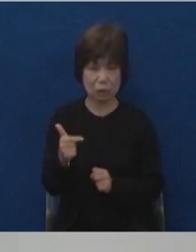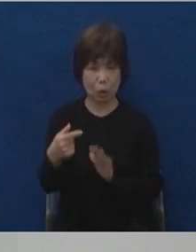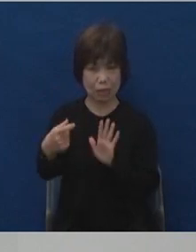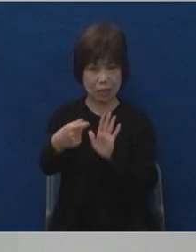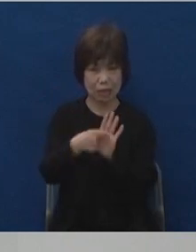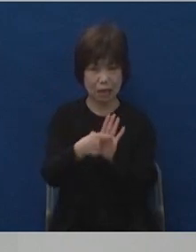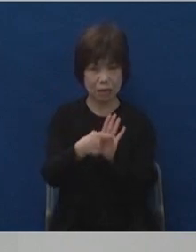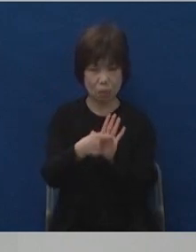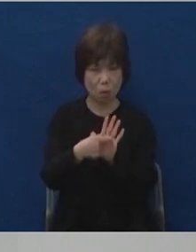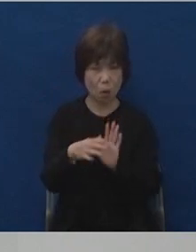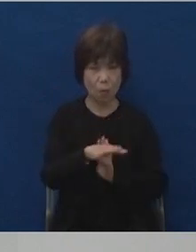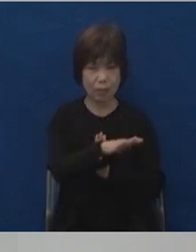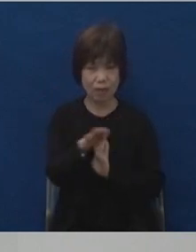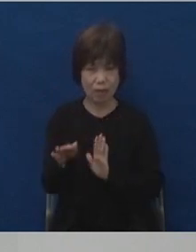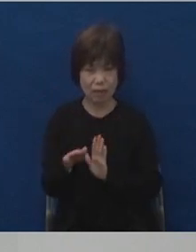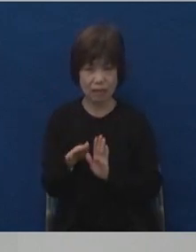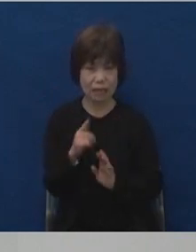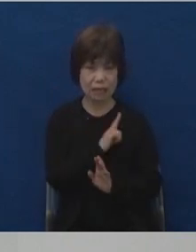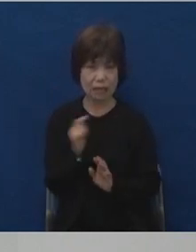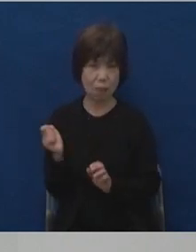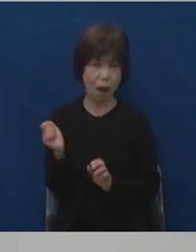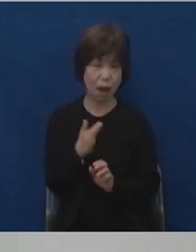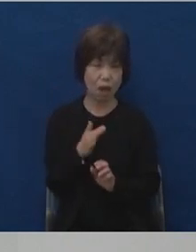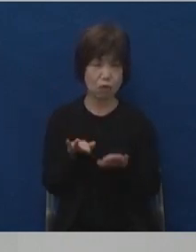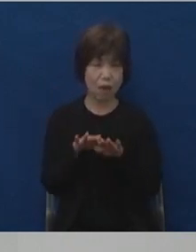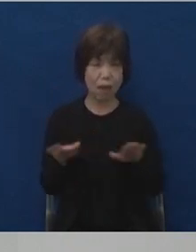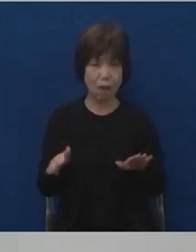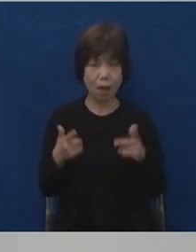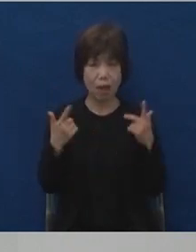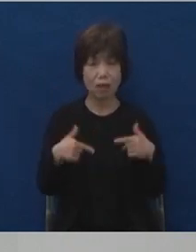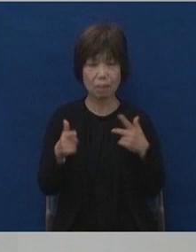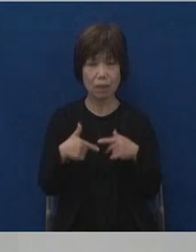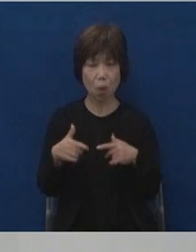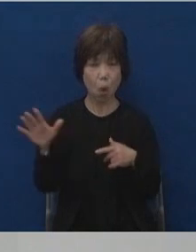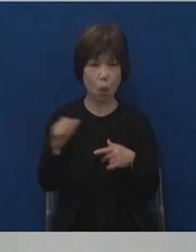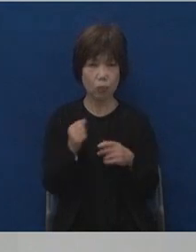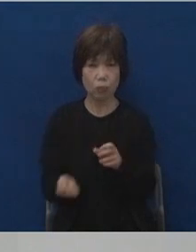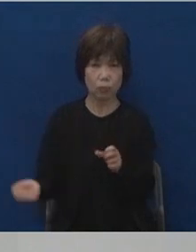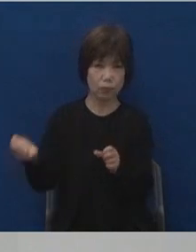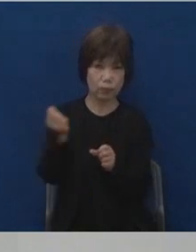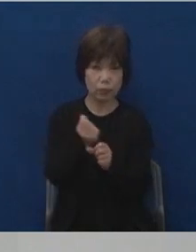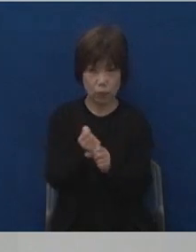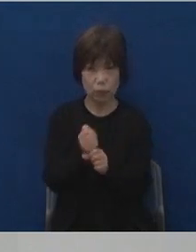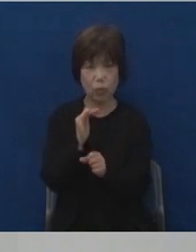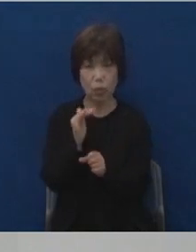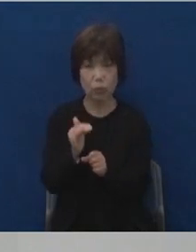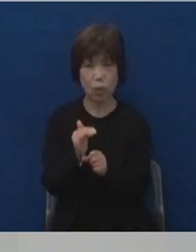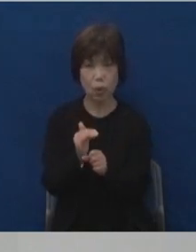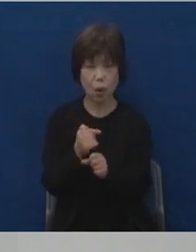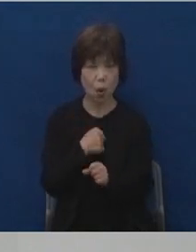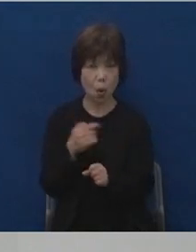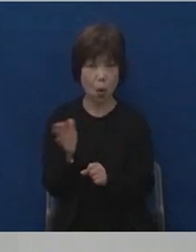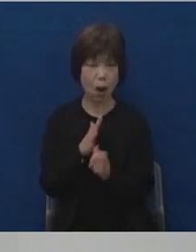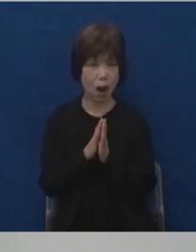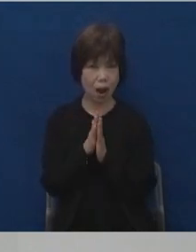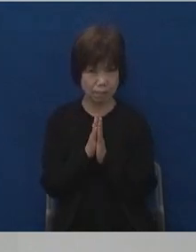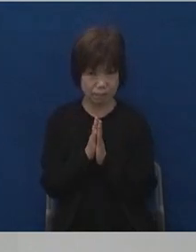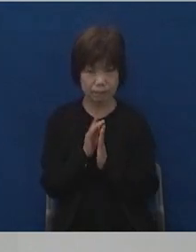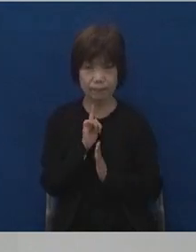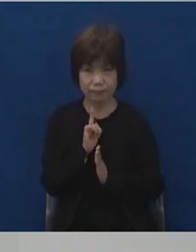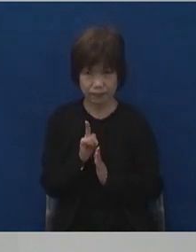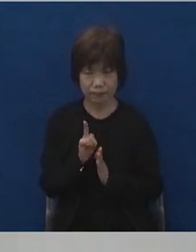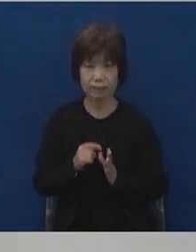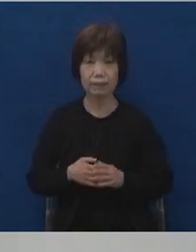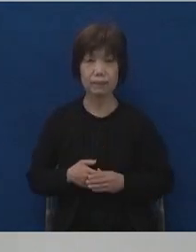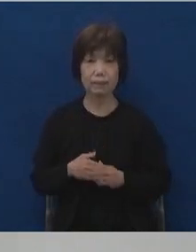皆様が、一日も早く平和な日々を取り戻されることを心から祈念いたします。